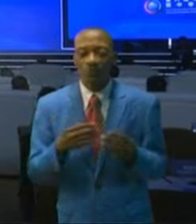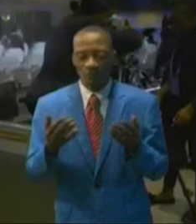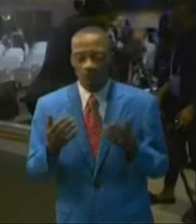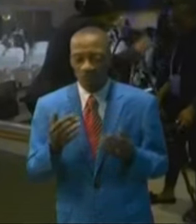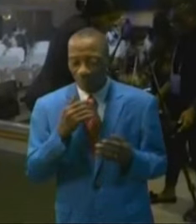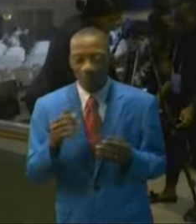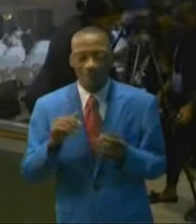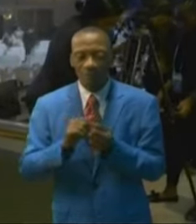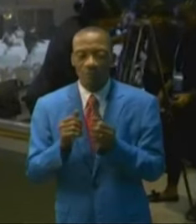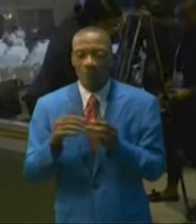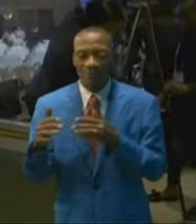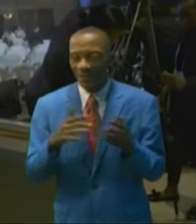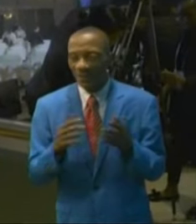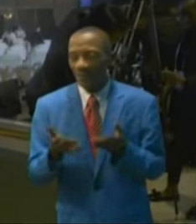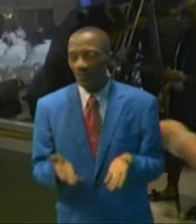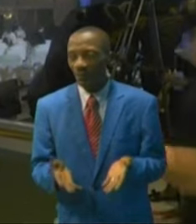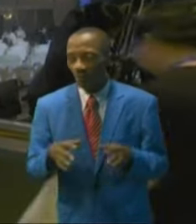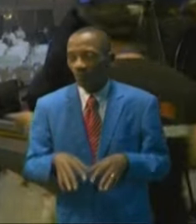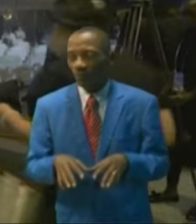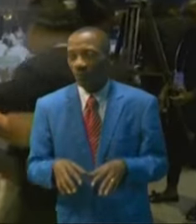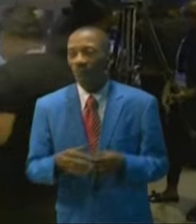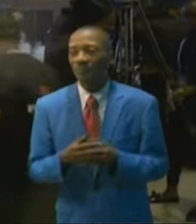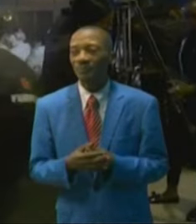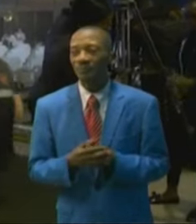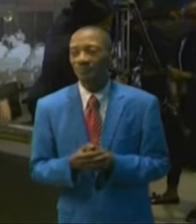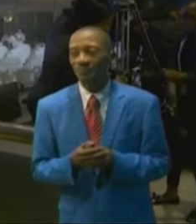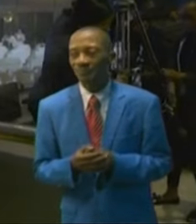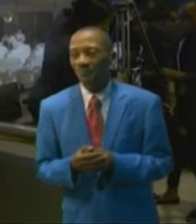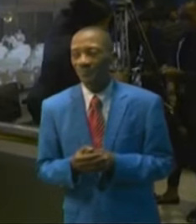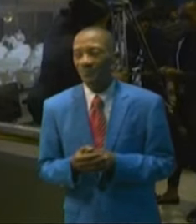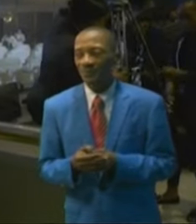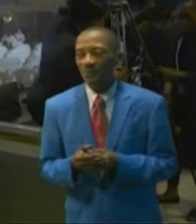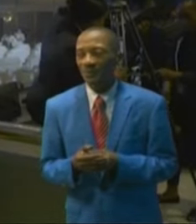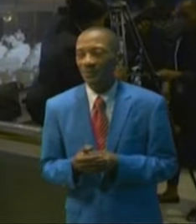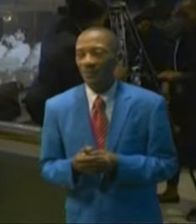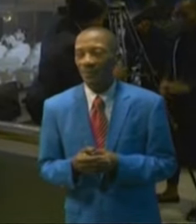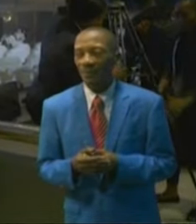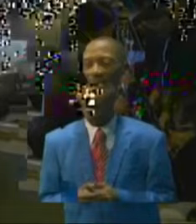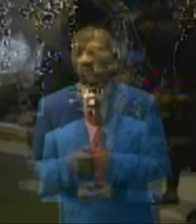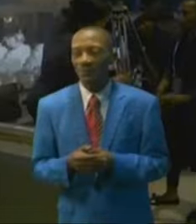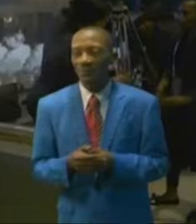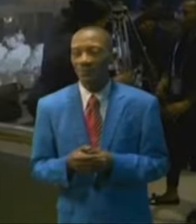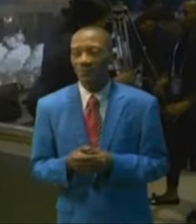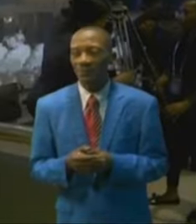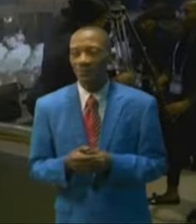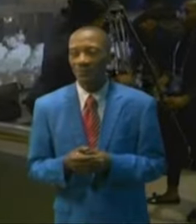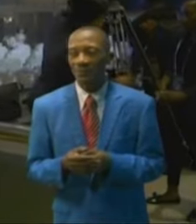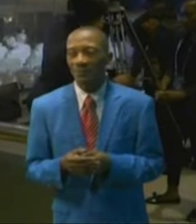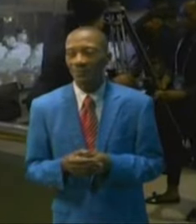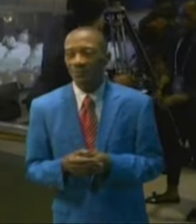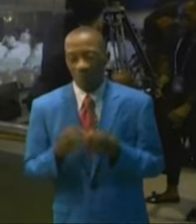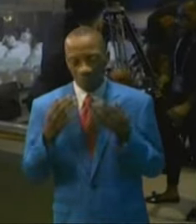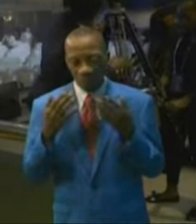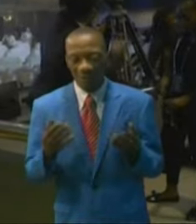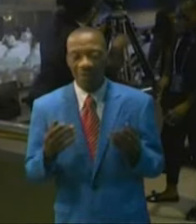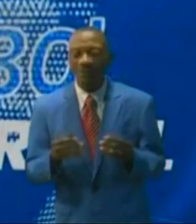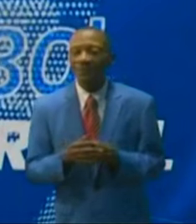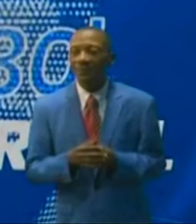global sino-africains. Gaëtan Magalano et Gédéon Mutombo depuis Beijing pour le compte de la